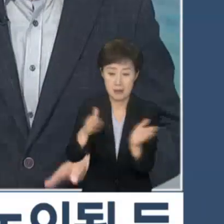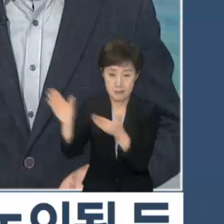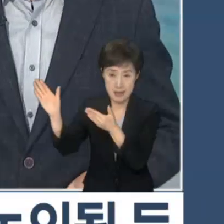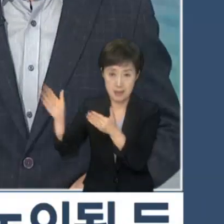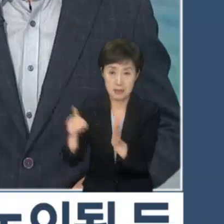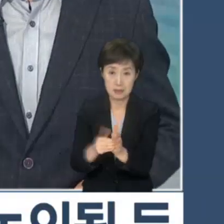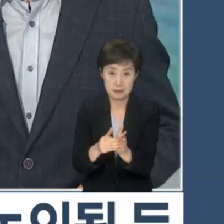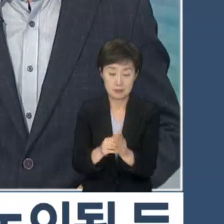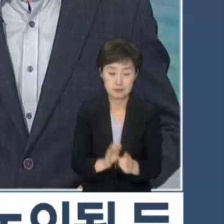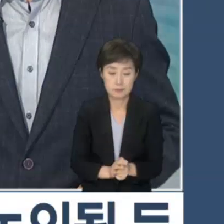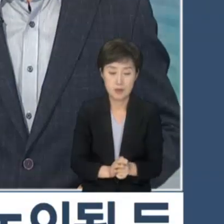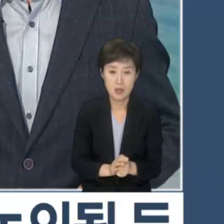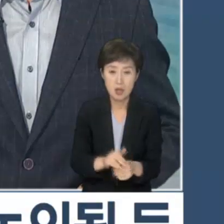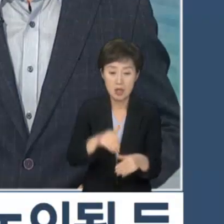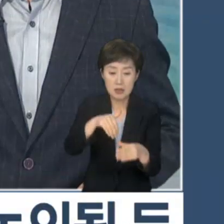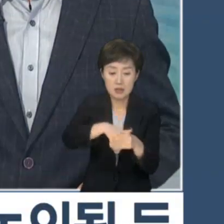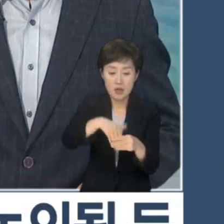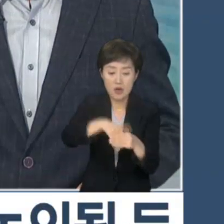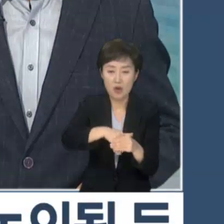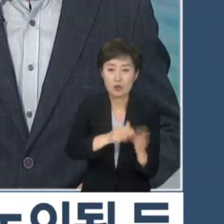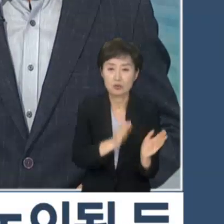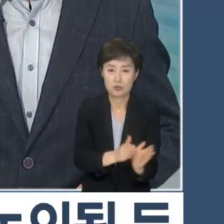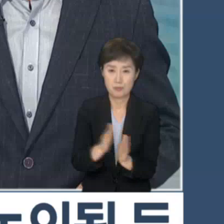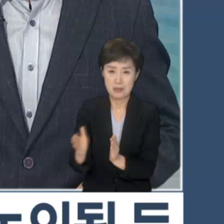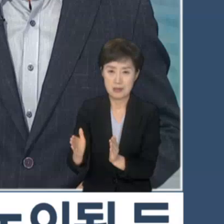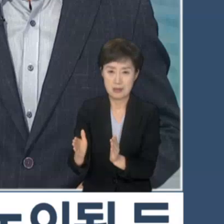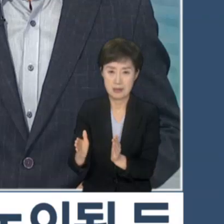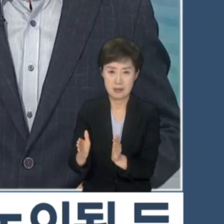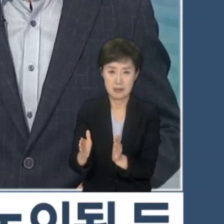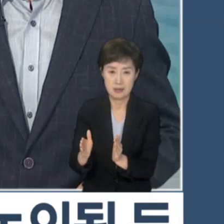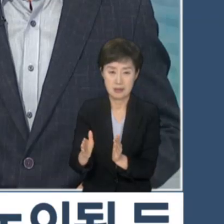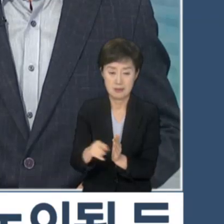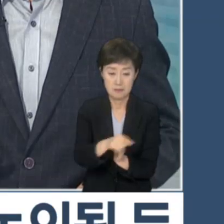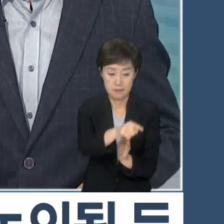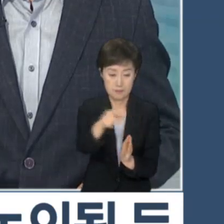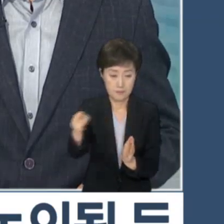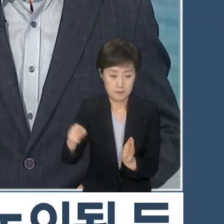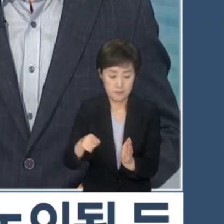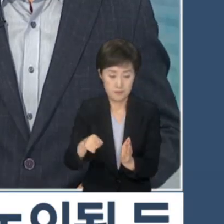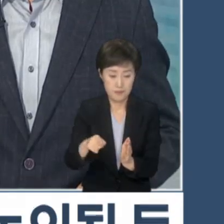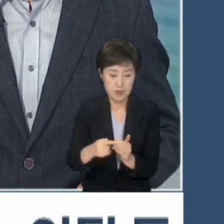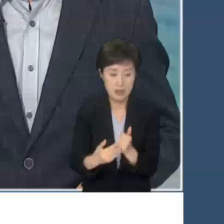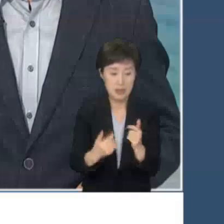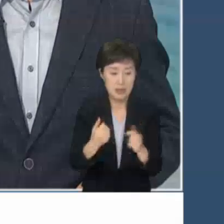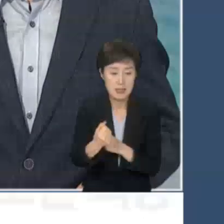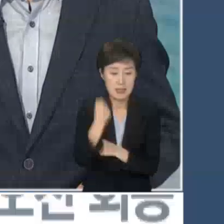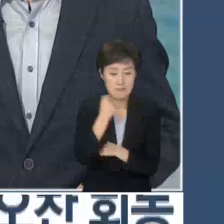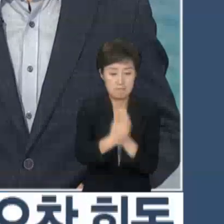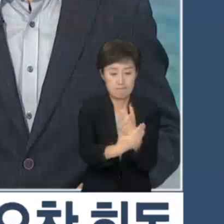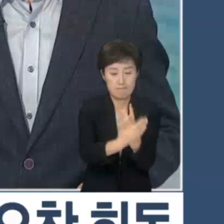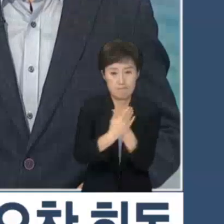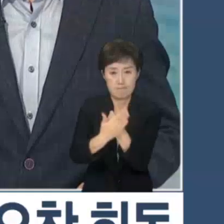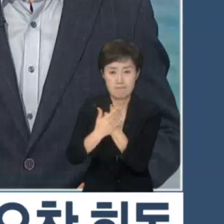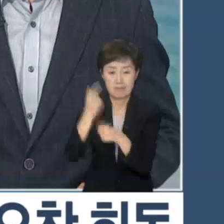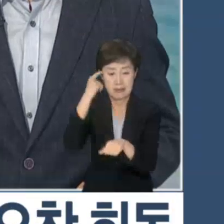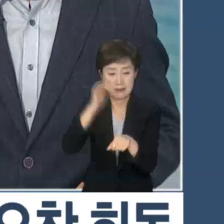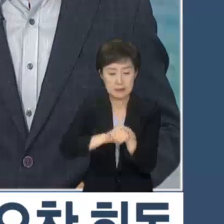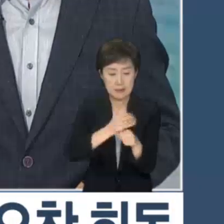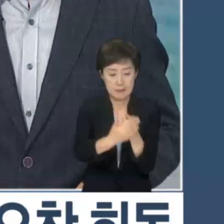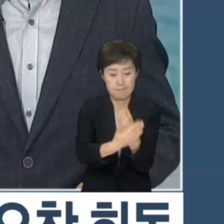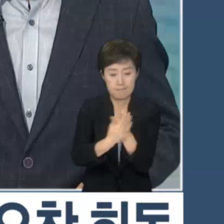넘어갔고 결국은 이제 총선 준비를 위한 당내 지도부들의 어떤 그 힘을 모으는 이런